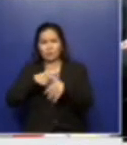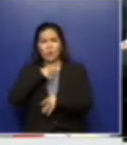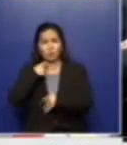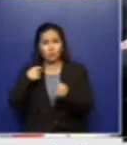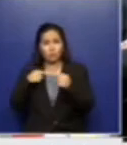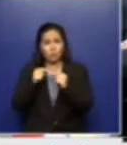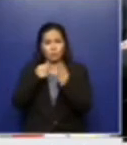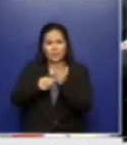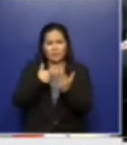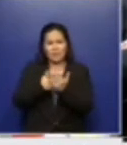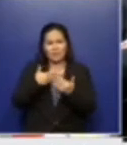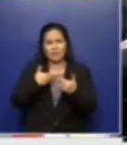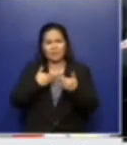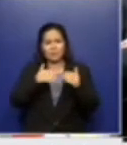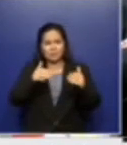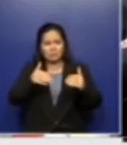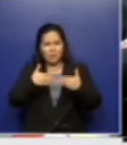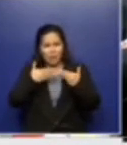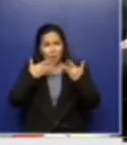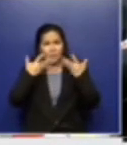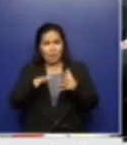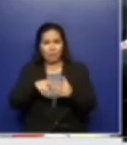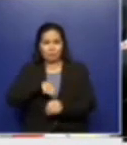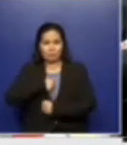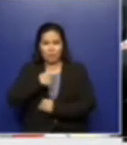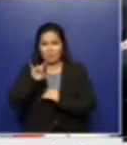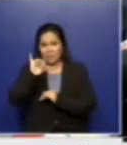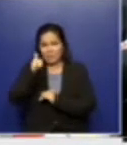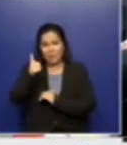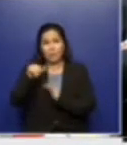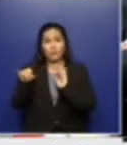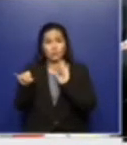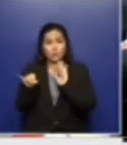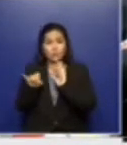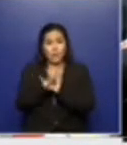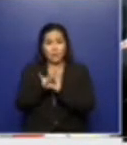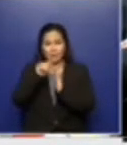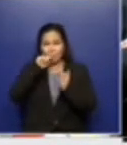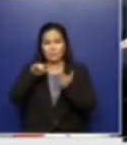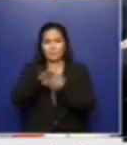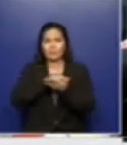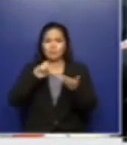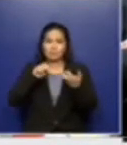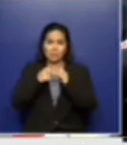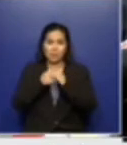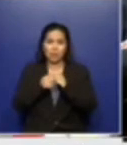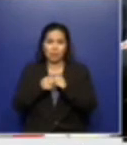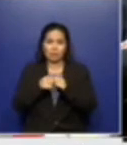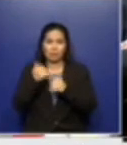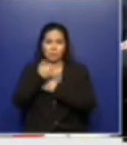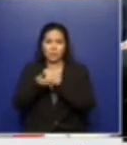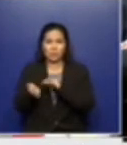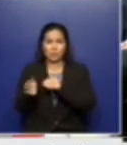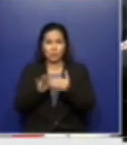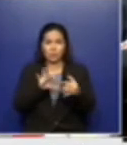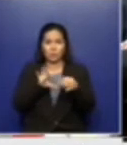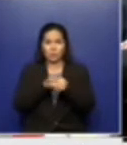ยังอาจถือเป็นเงินก้อนสุดท้ายก่อนที่จะพาประเทศไทยเดินเข้าสู่ภาวะล้มละลายทางการ